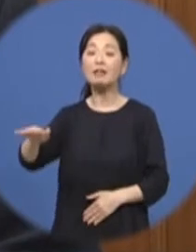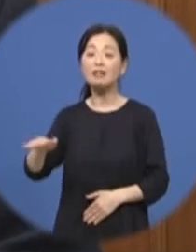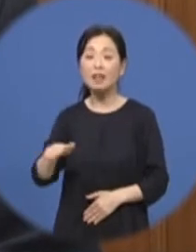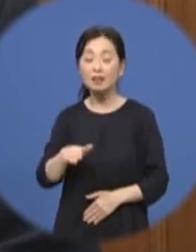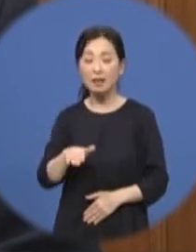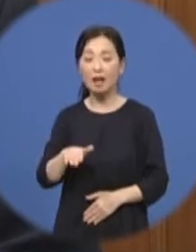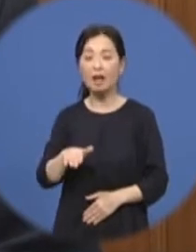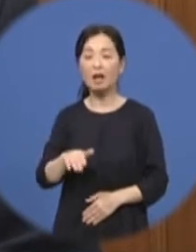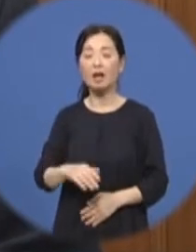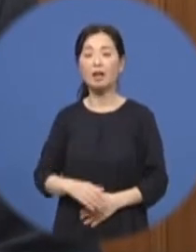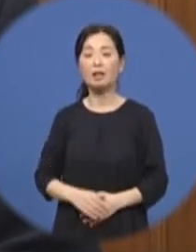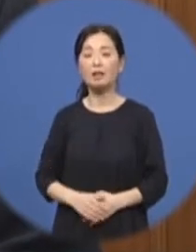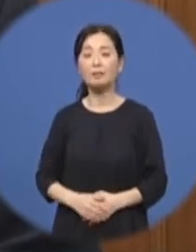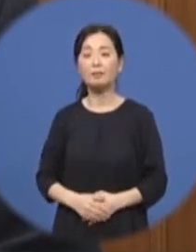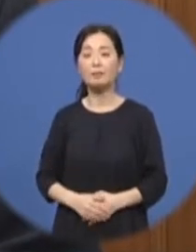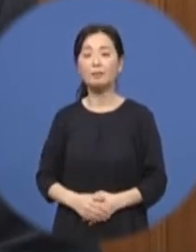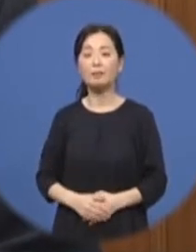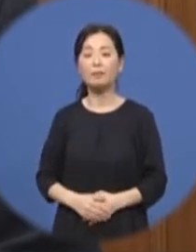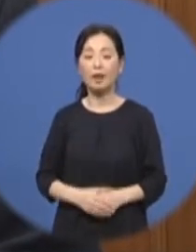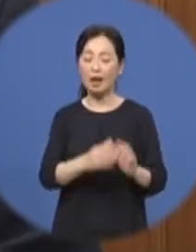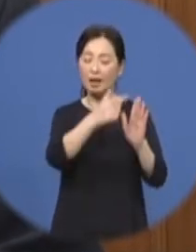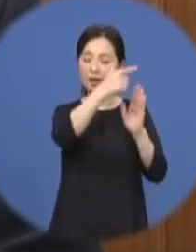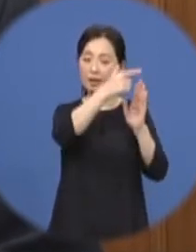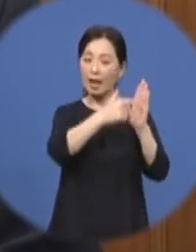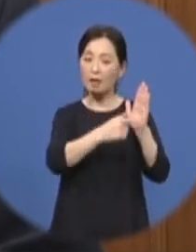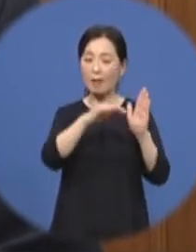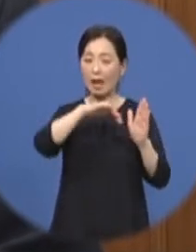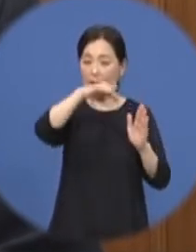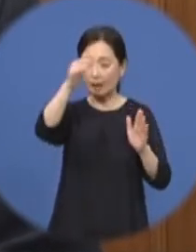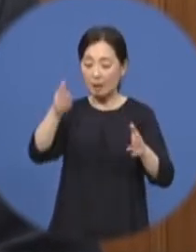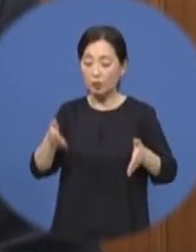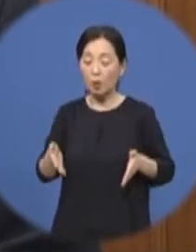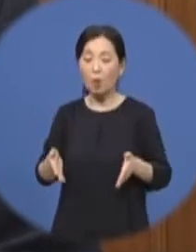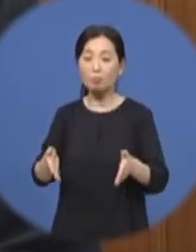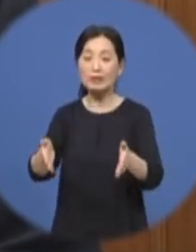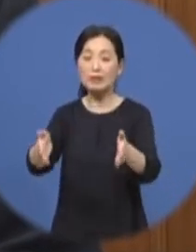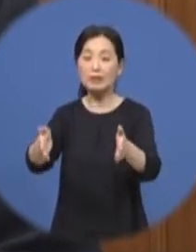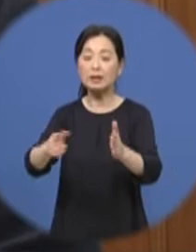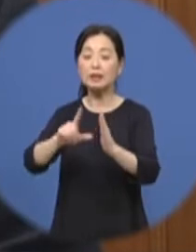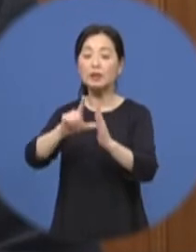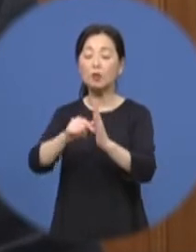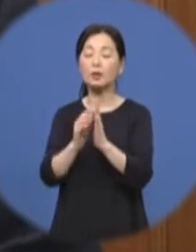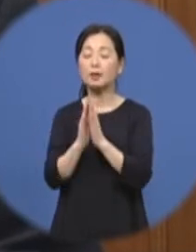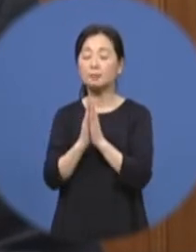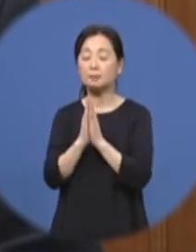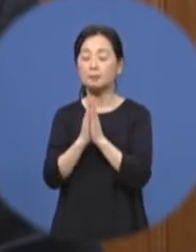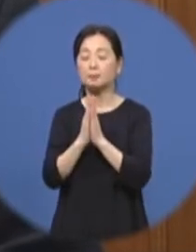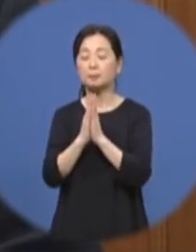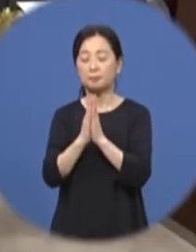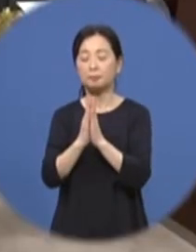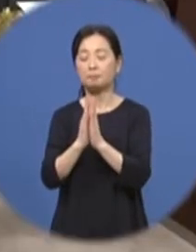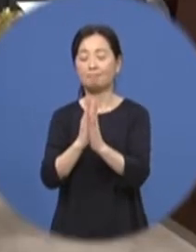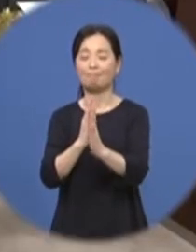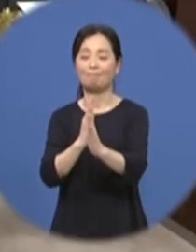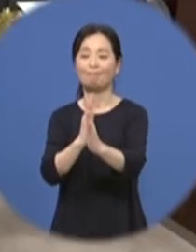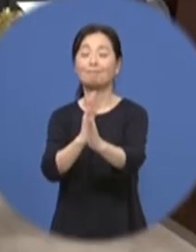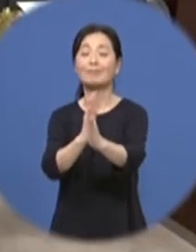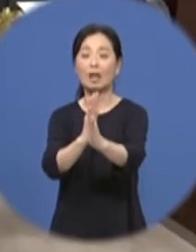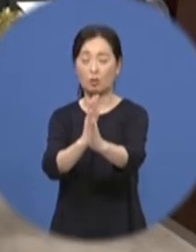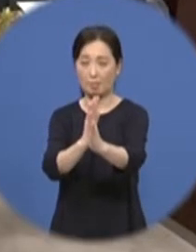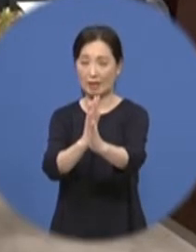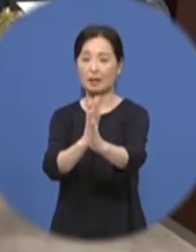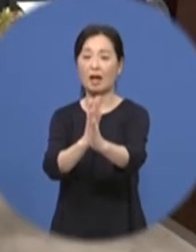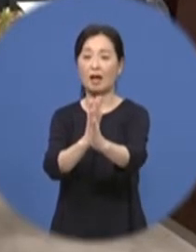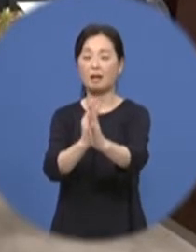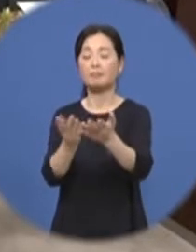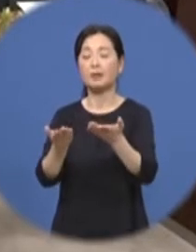第一幕山の道のところかな、 はい、 そこで巡礼さんになったりね、して随